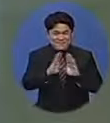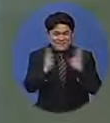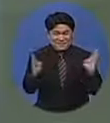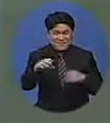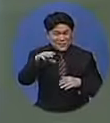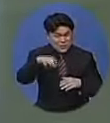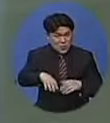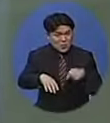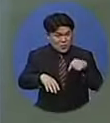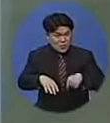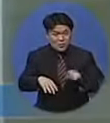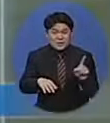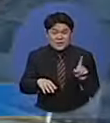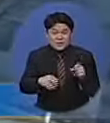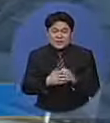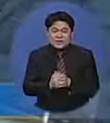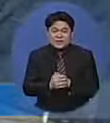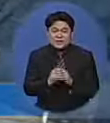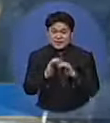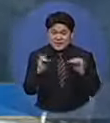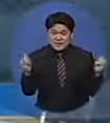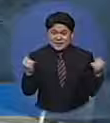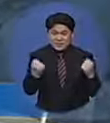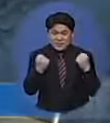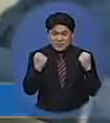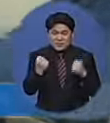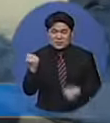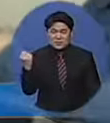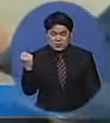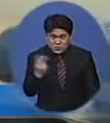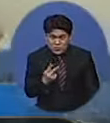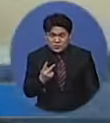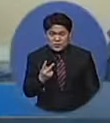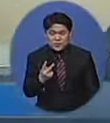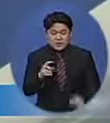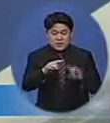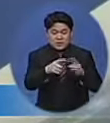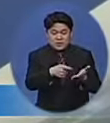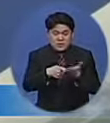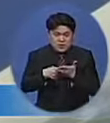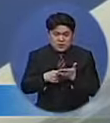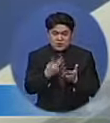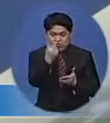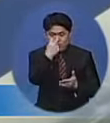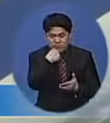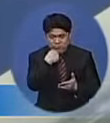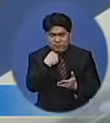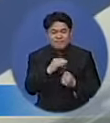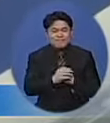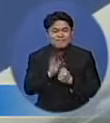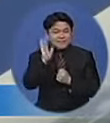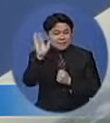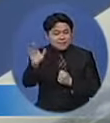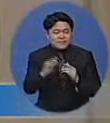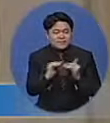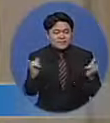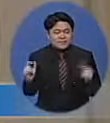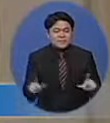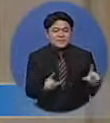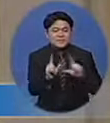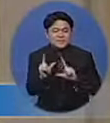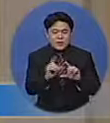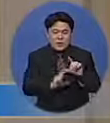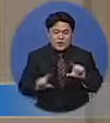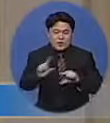개소한 공릉보건지소는 주민들의 건강은 물론 에너지 절약까지 챙기며 주민들의 삶의 질을 한